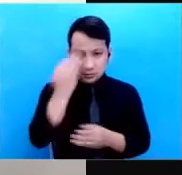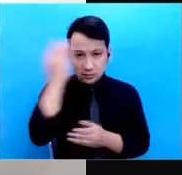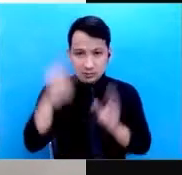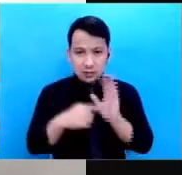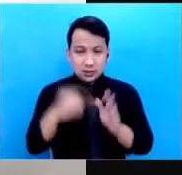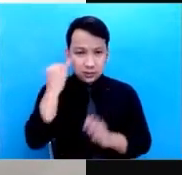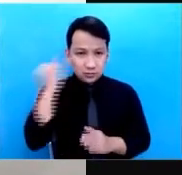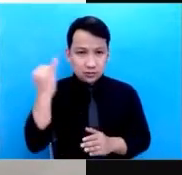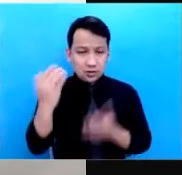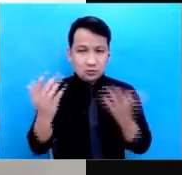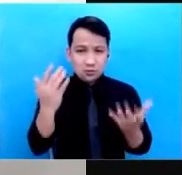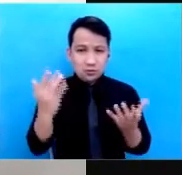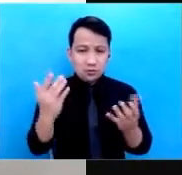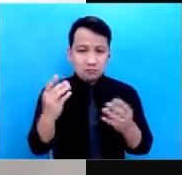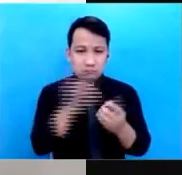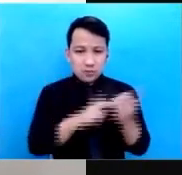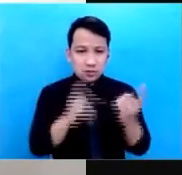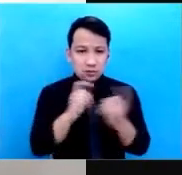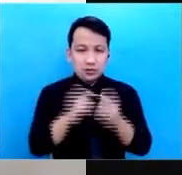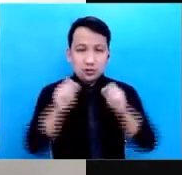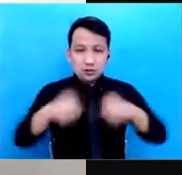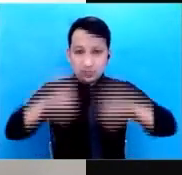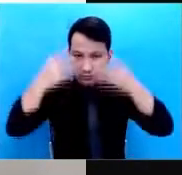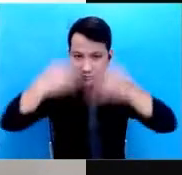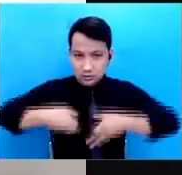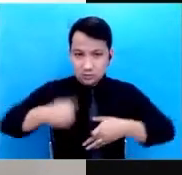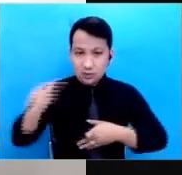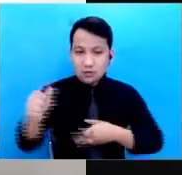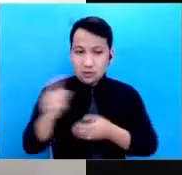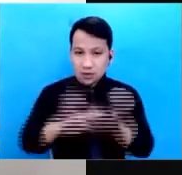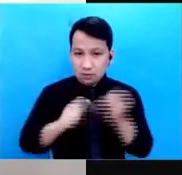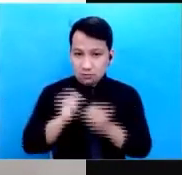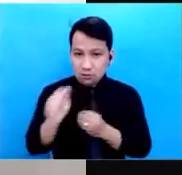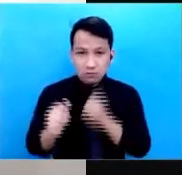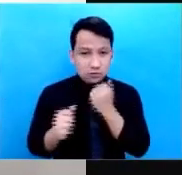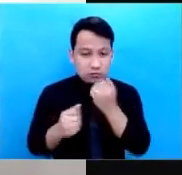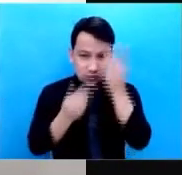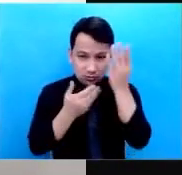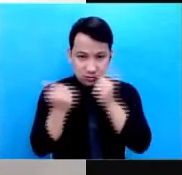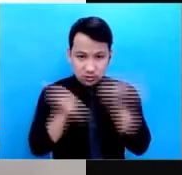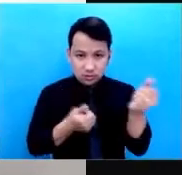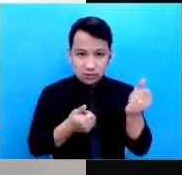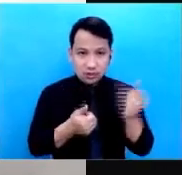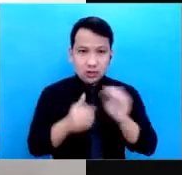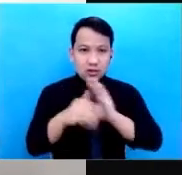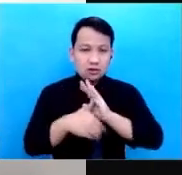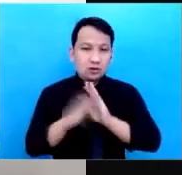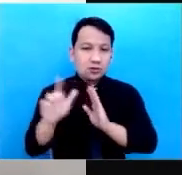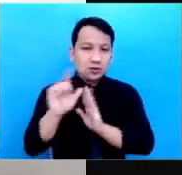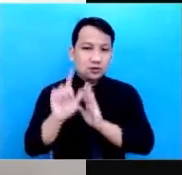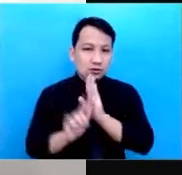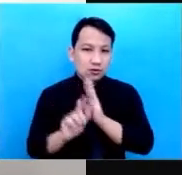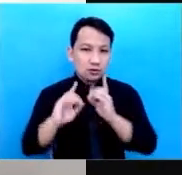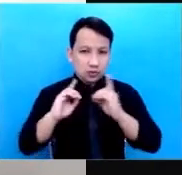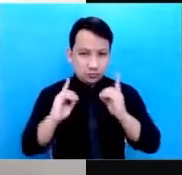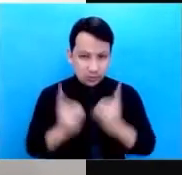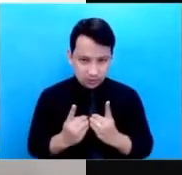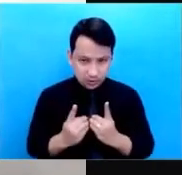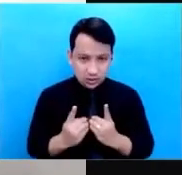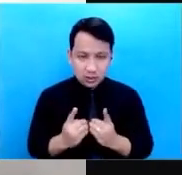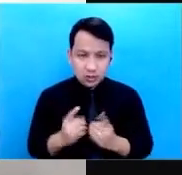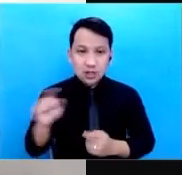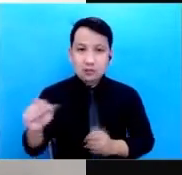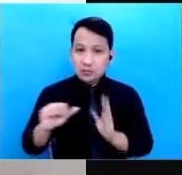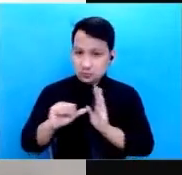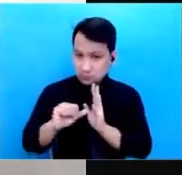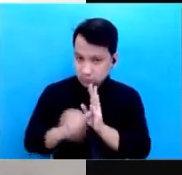Jimenez, ang tanging makapag-decide kung meron nga ba siyang nalabag dito ay yung kanilang COMELEC Law Department. At ang point daw dito